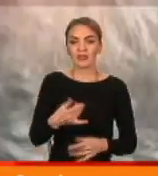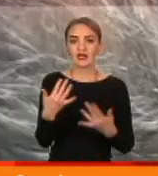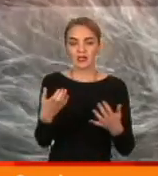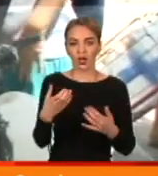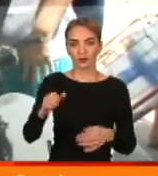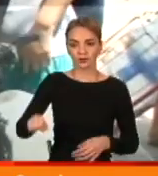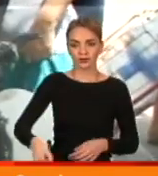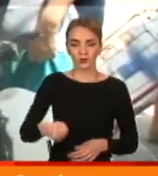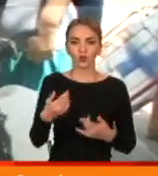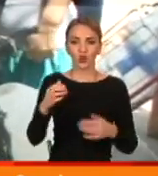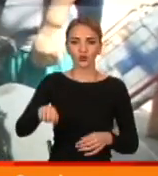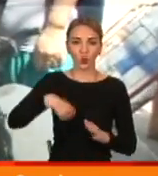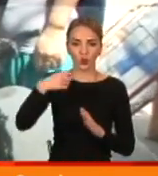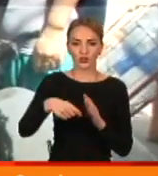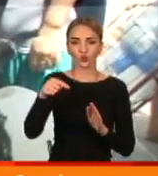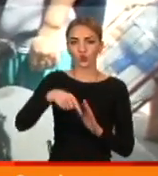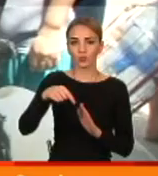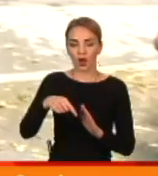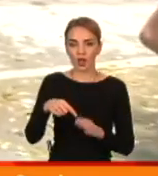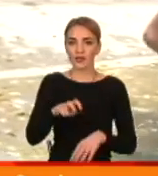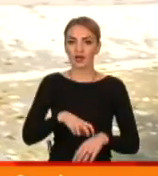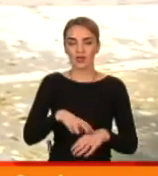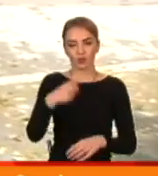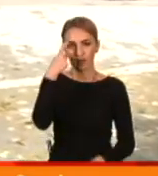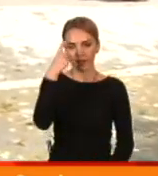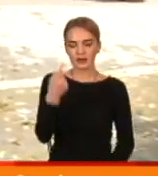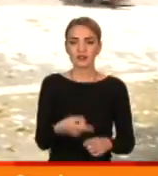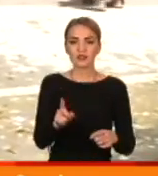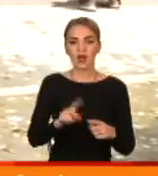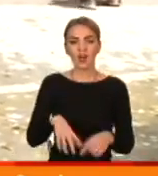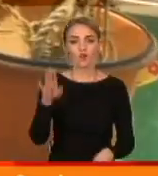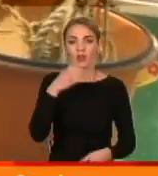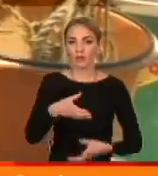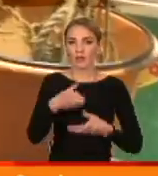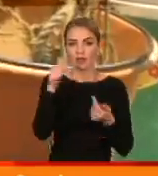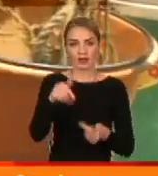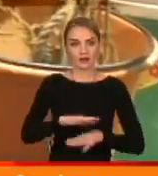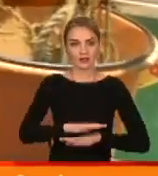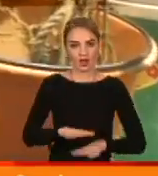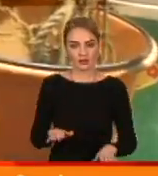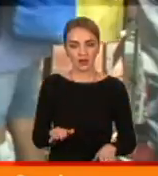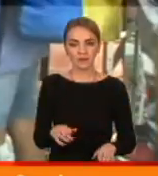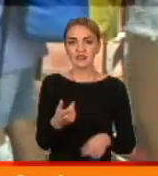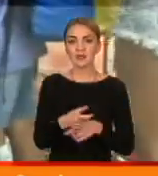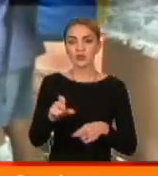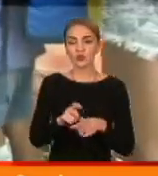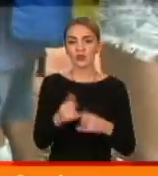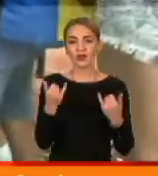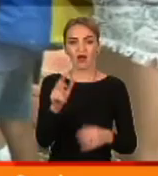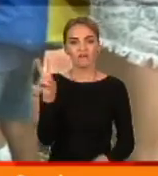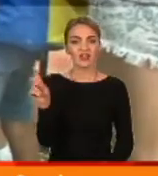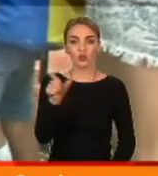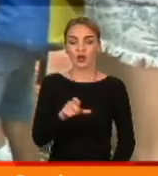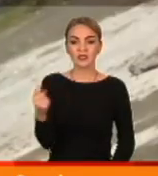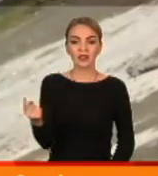кілька солій. Хто з колодязя, хто з струмка. Хоча лікарі попередили, ця вода до пиття непридатна. Та здебільшого для венесуельців